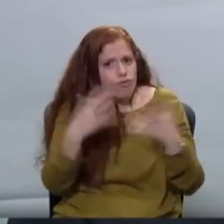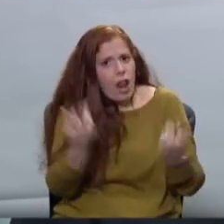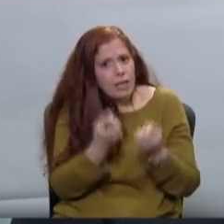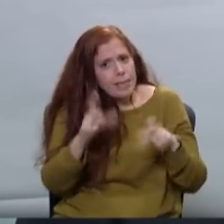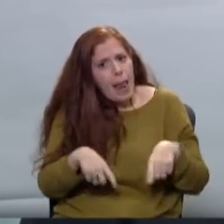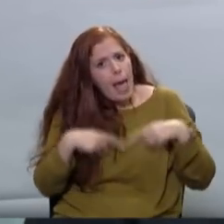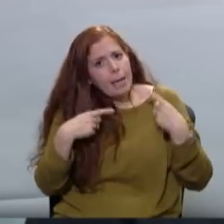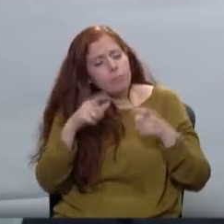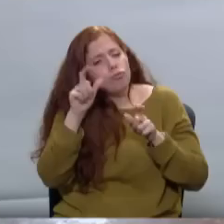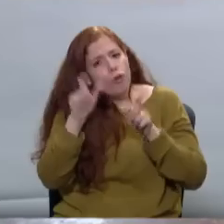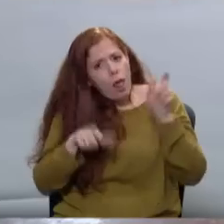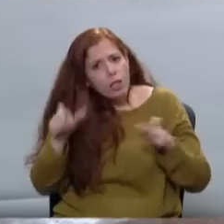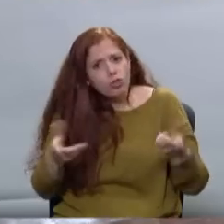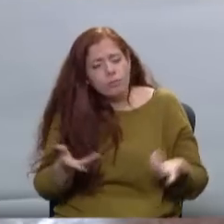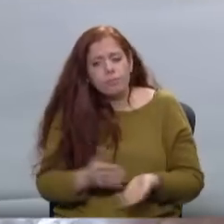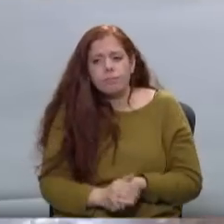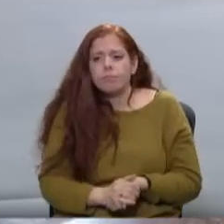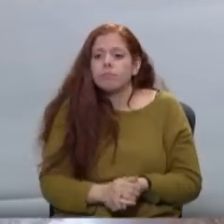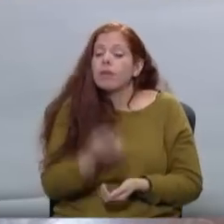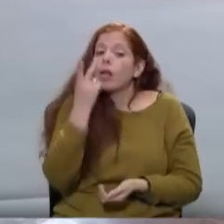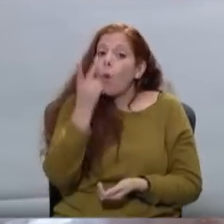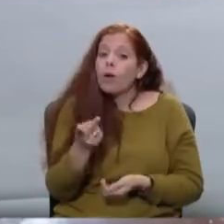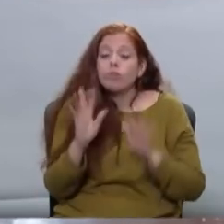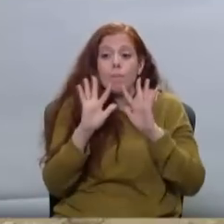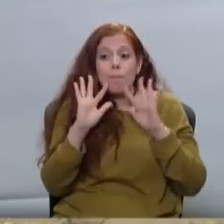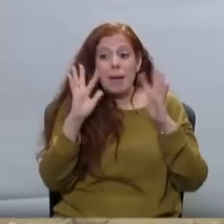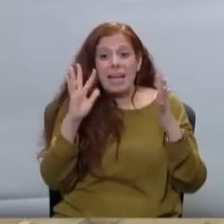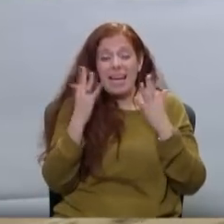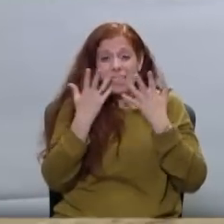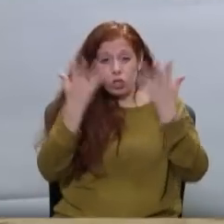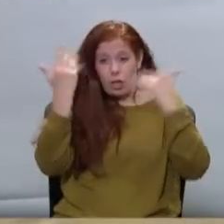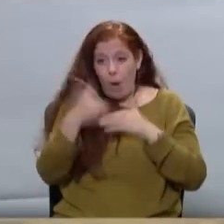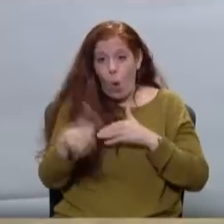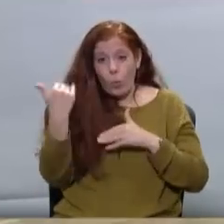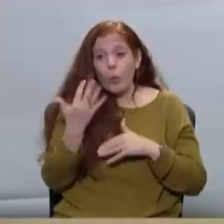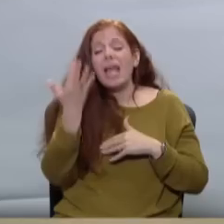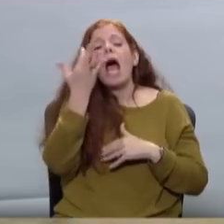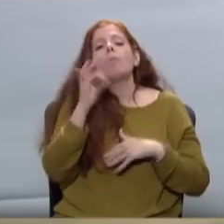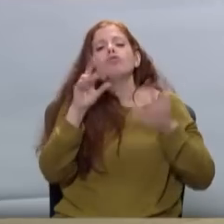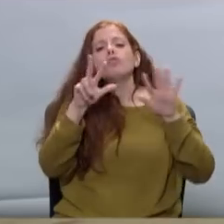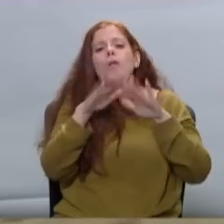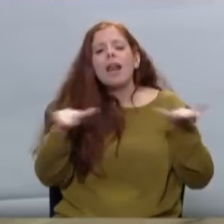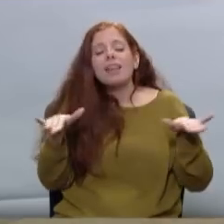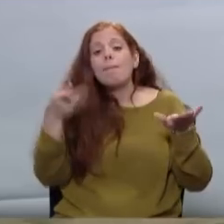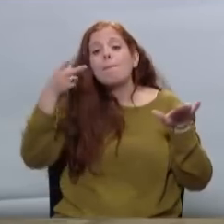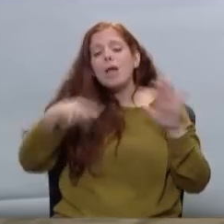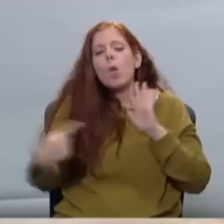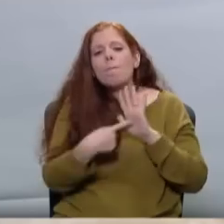להצלות חיים של בני אדם. אנחנו רואים שבעשר שנים האחרונות 58 ילדים מתו כתוצאה